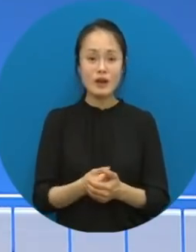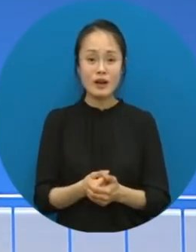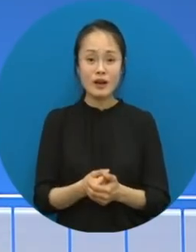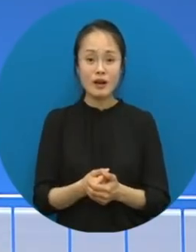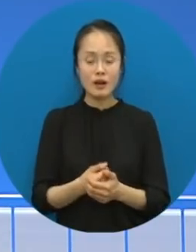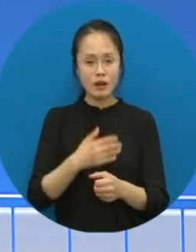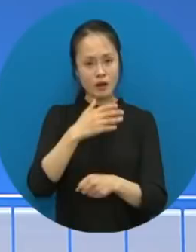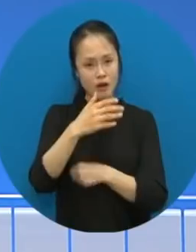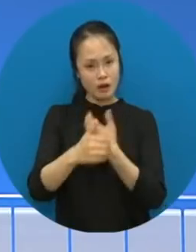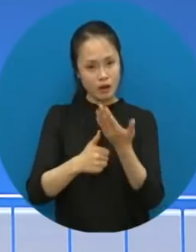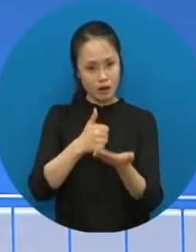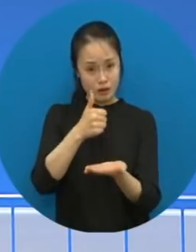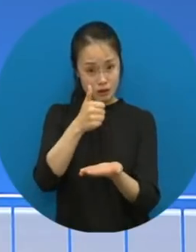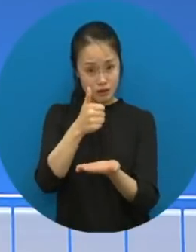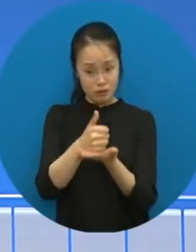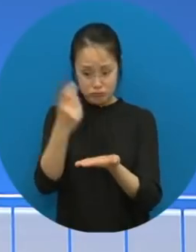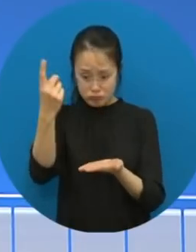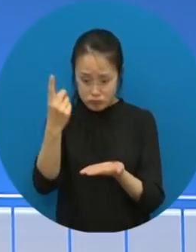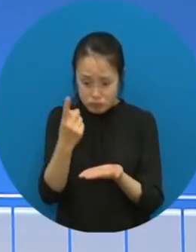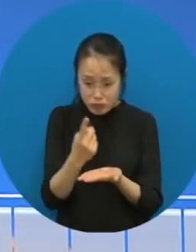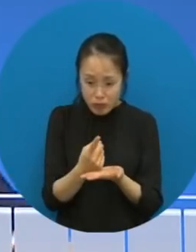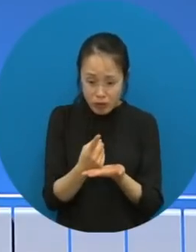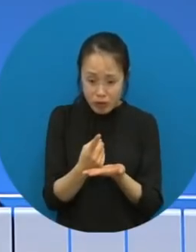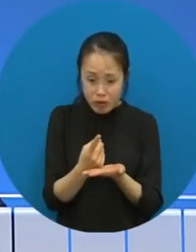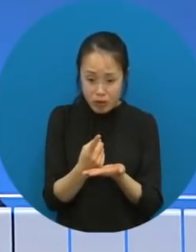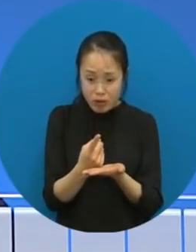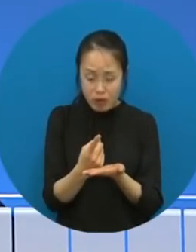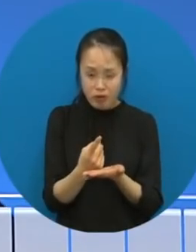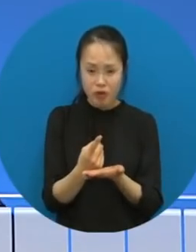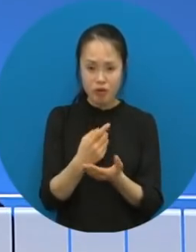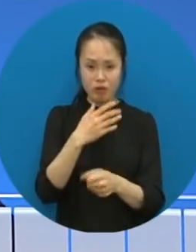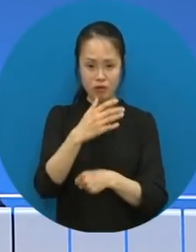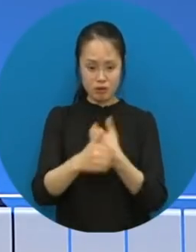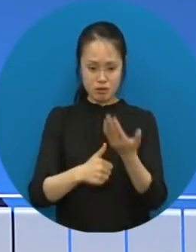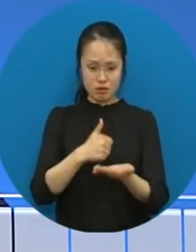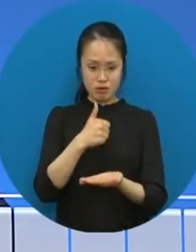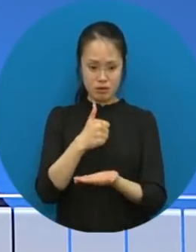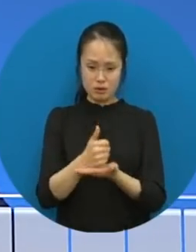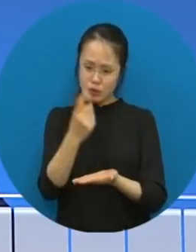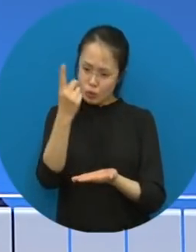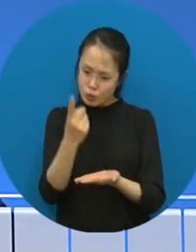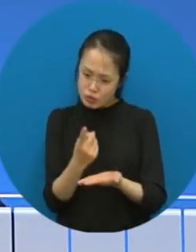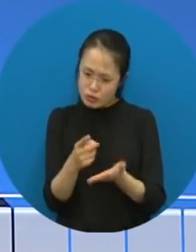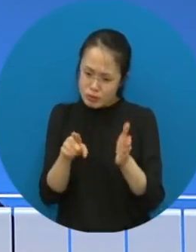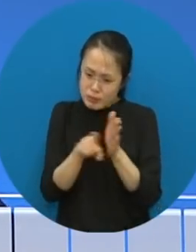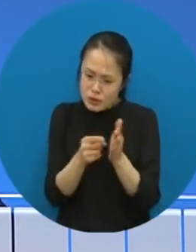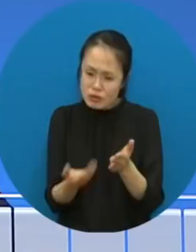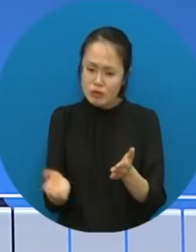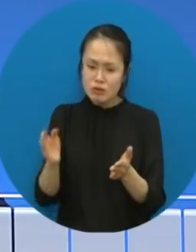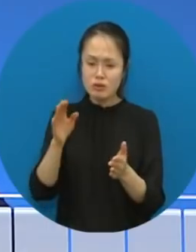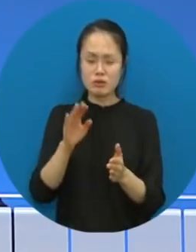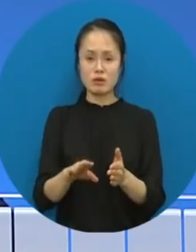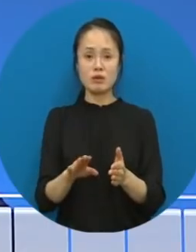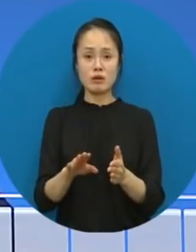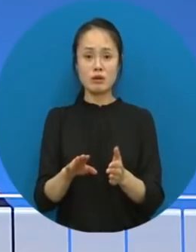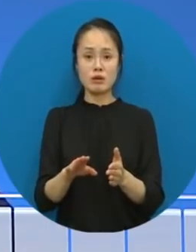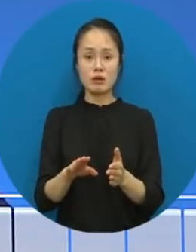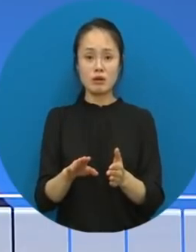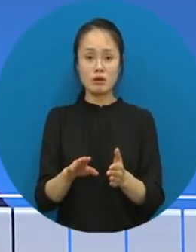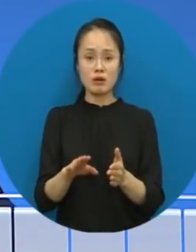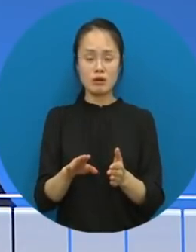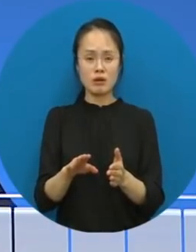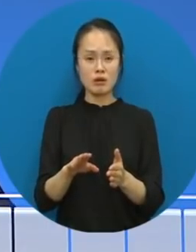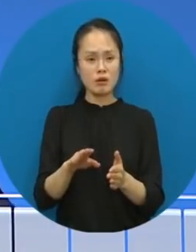하나님이라고 왔는데 사실은 하나님이 보시기엔 하나님에게 안 왔답니다. God이라는 신에게 왔답니다. 영어로